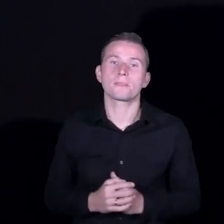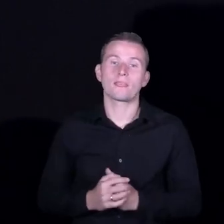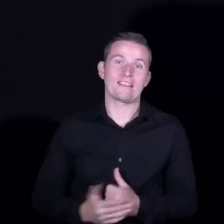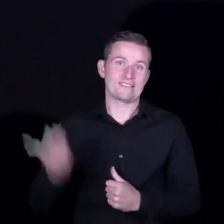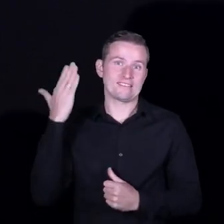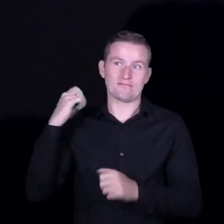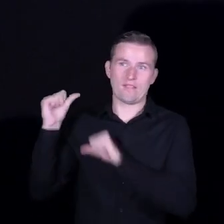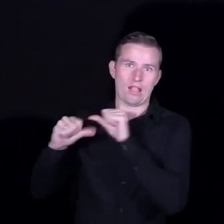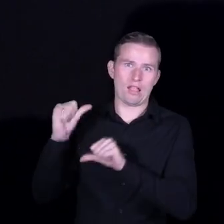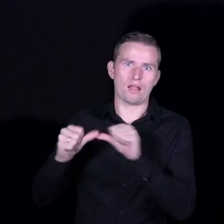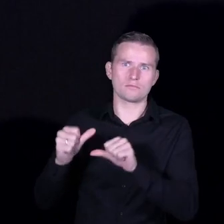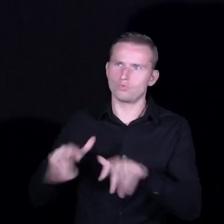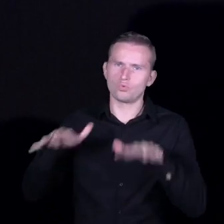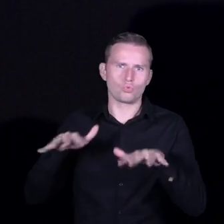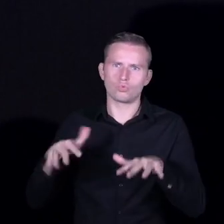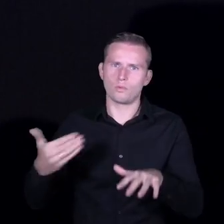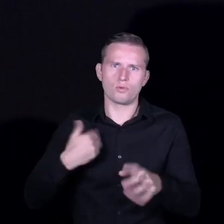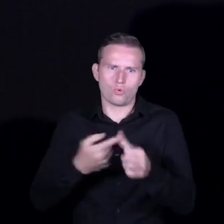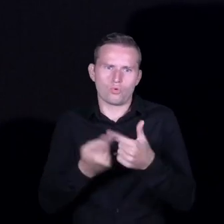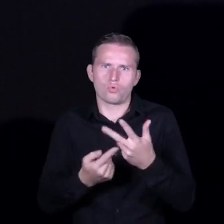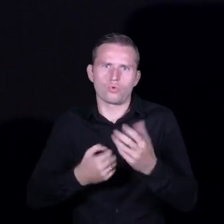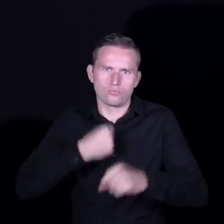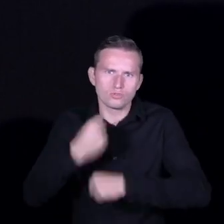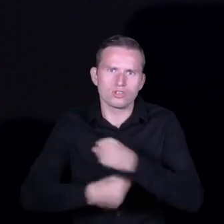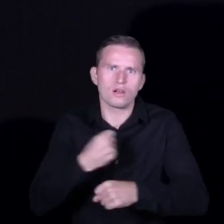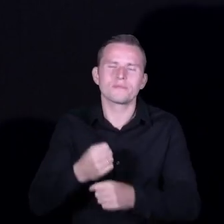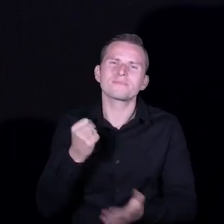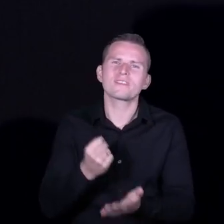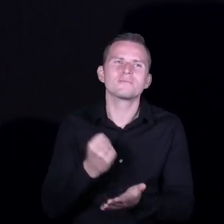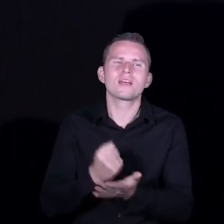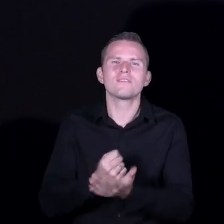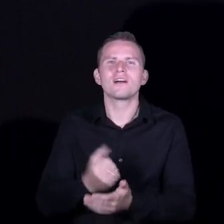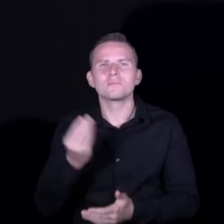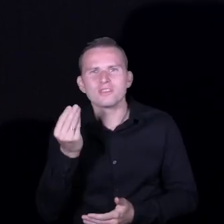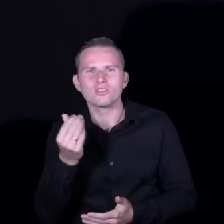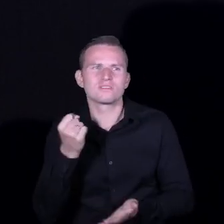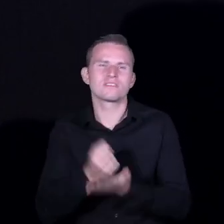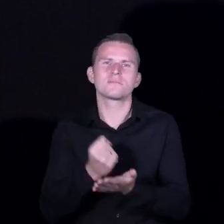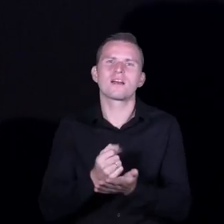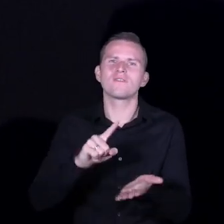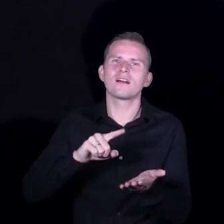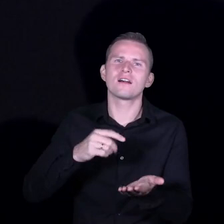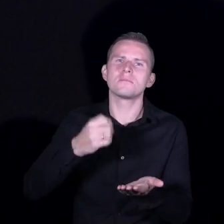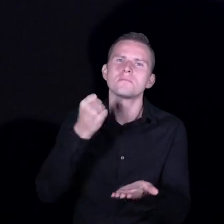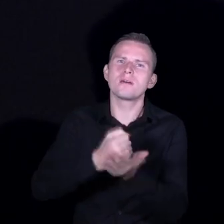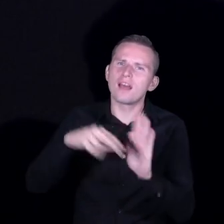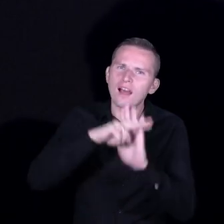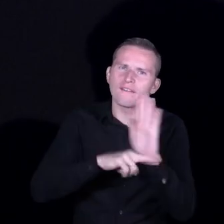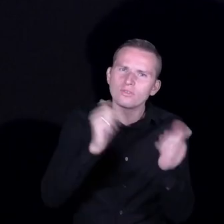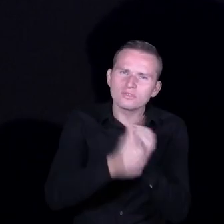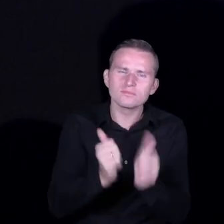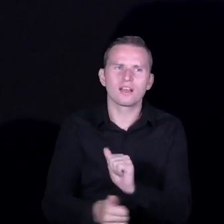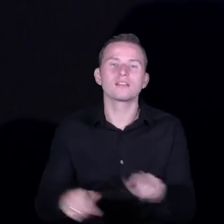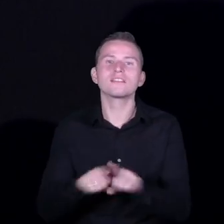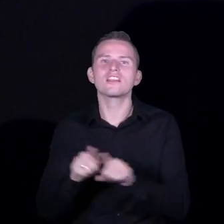latach naprawdę wiele zostało zrobionych, bo to są przede wszystkim bodźce finansowe, zmiany legislacyjne, programów wspierających innowacje w firmach jest